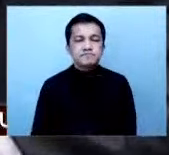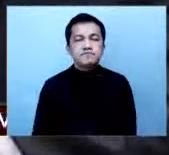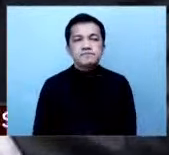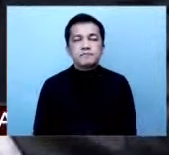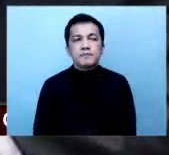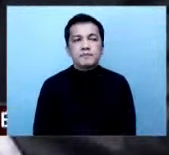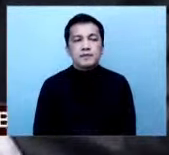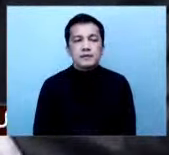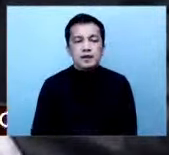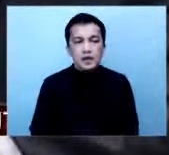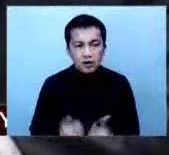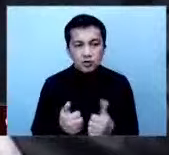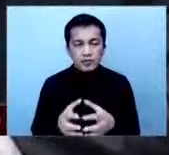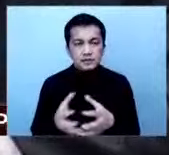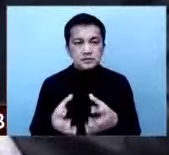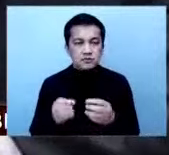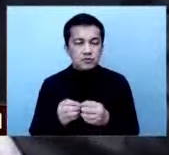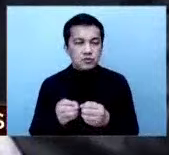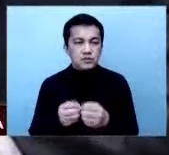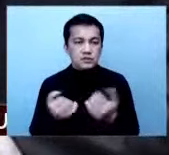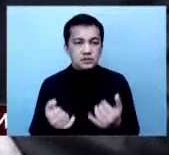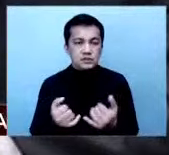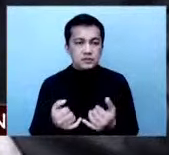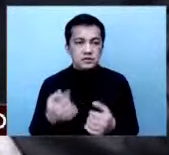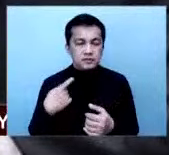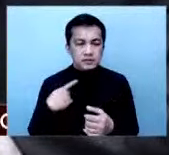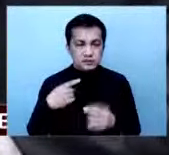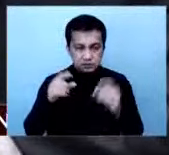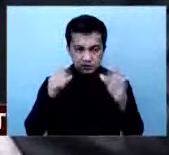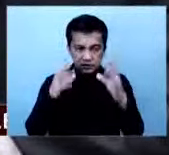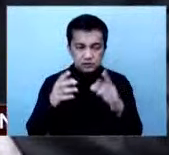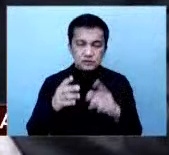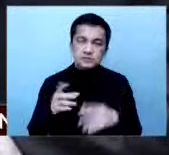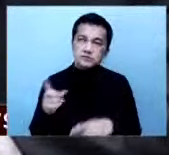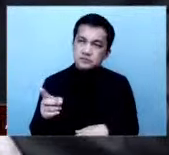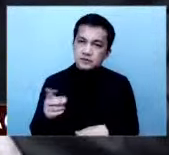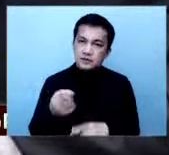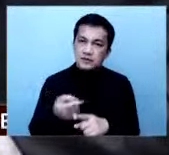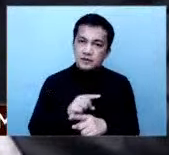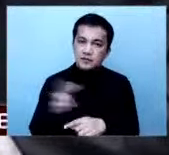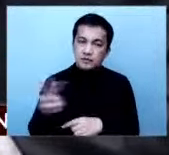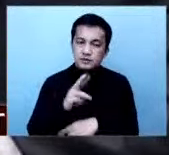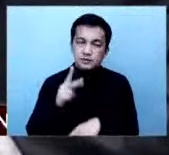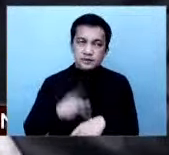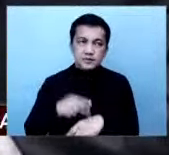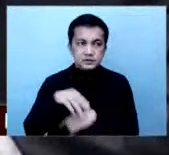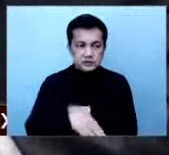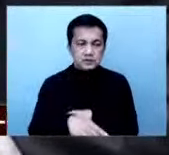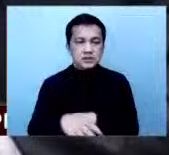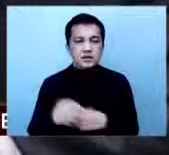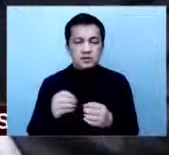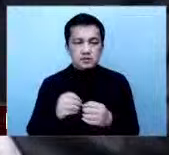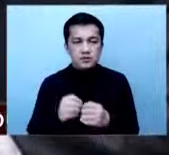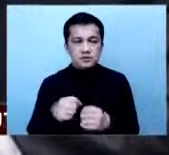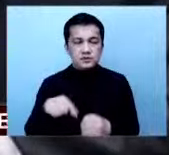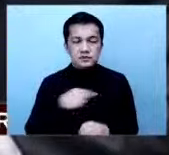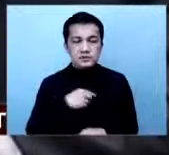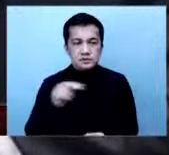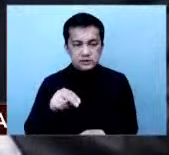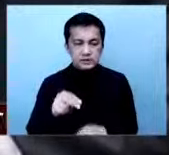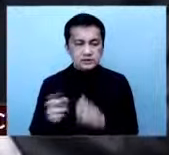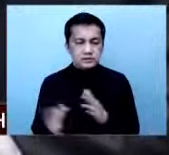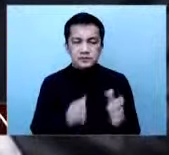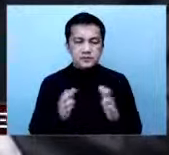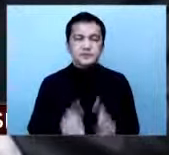ngayon na merong impending tr galing diyan sa w Philippines e so the more that we have to prepare